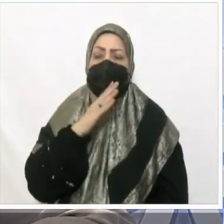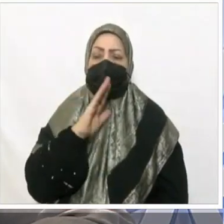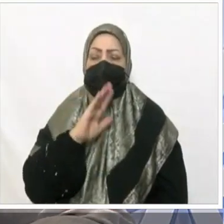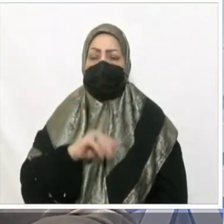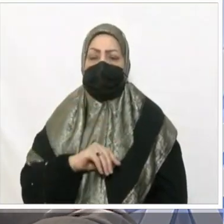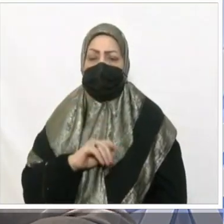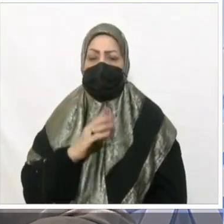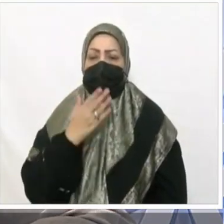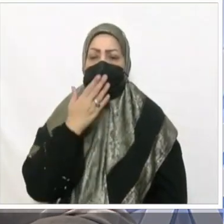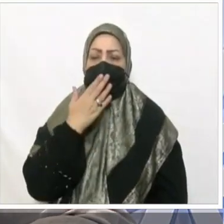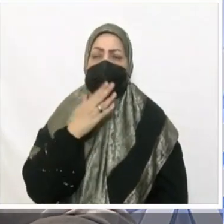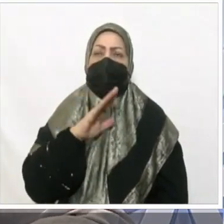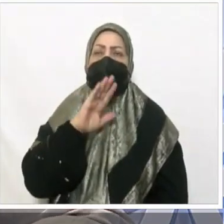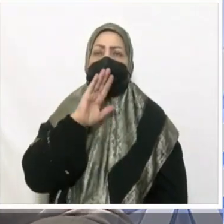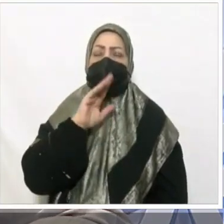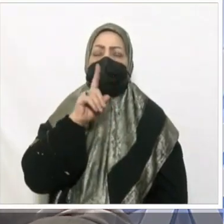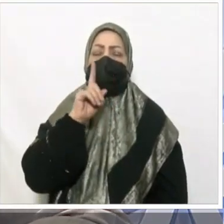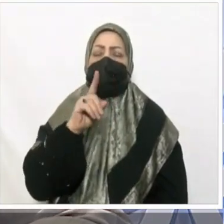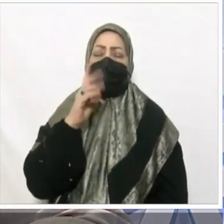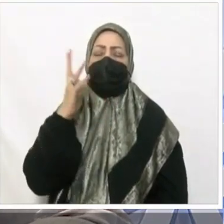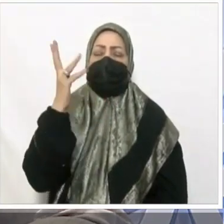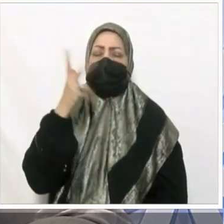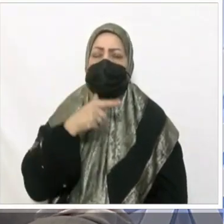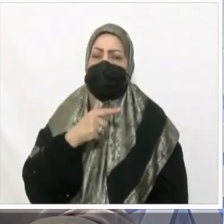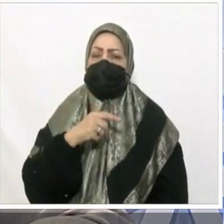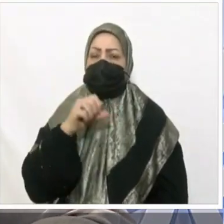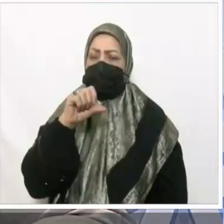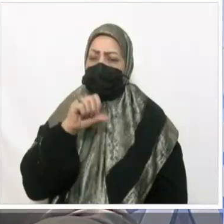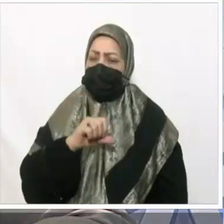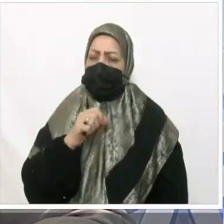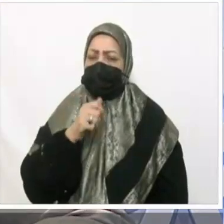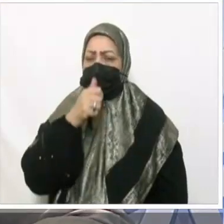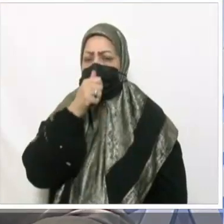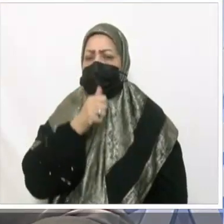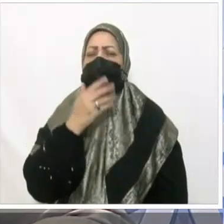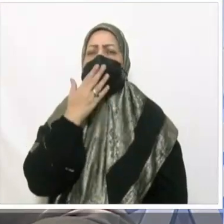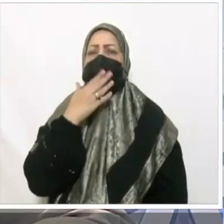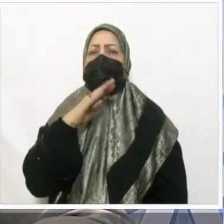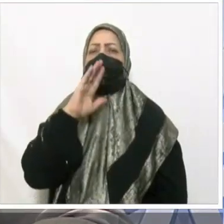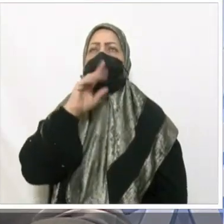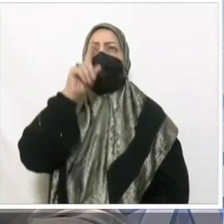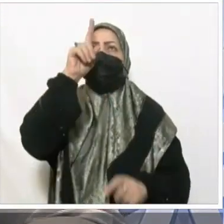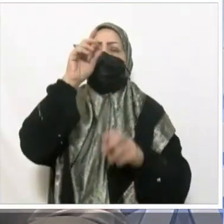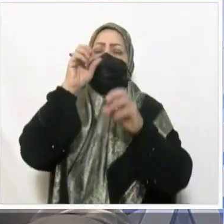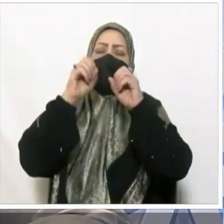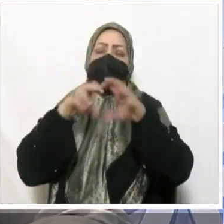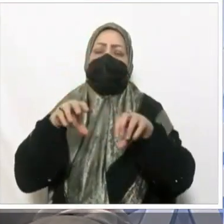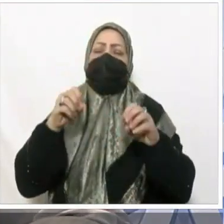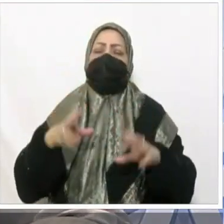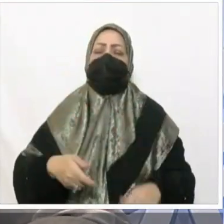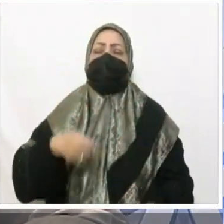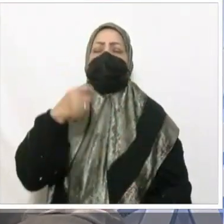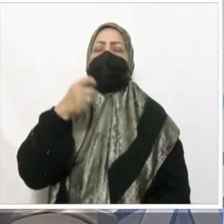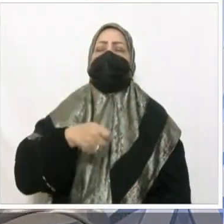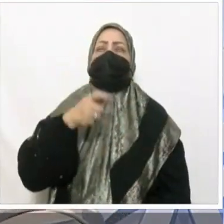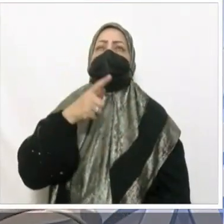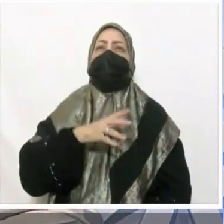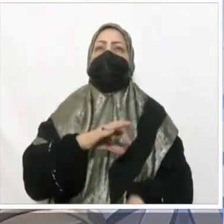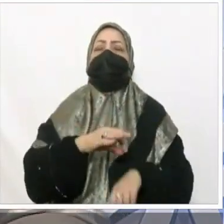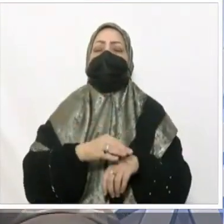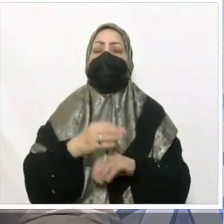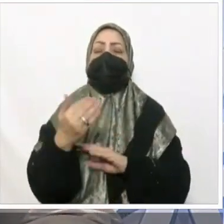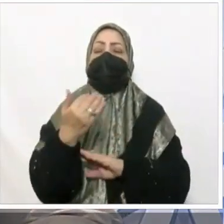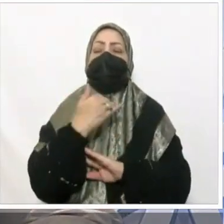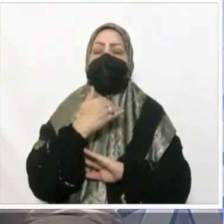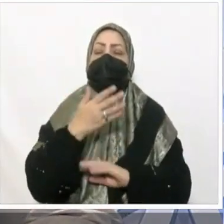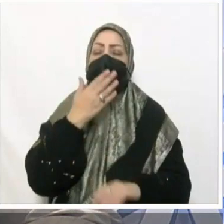يطرح البركة ويبارك الله به للإنسان فيما أعطى. ولهذا فعلا إحنا الآن لو نديروا حتى دراسة في